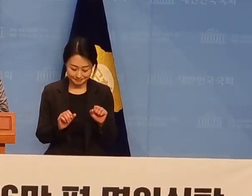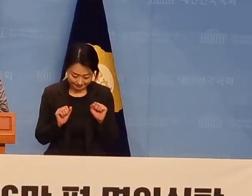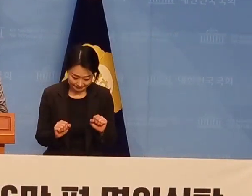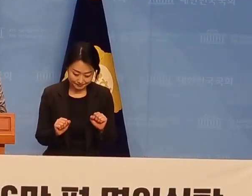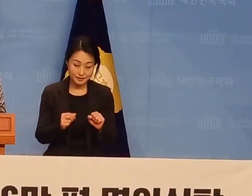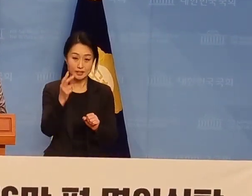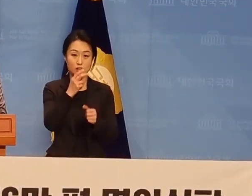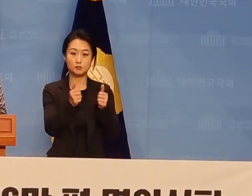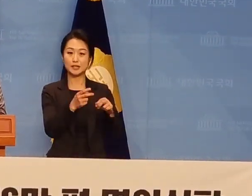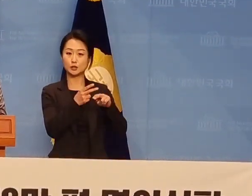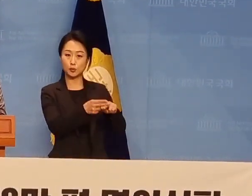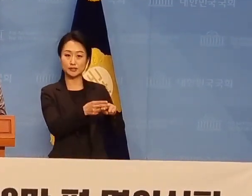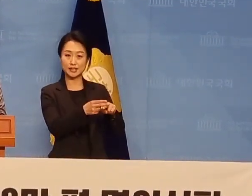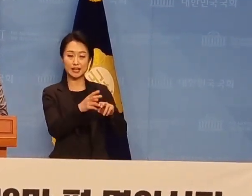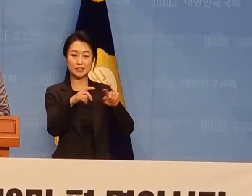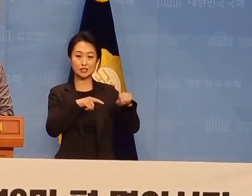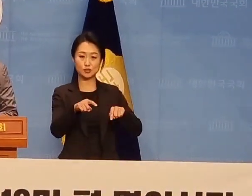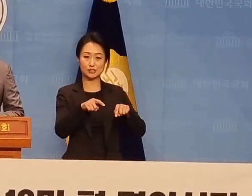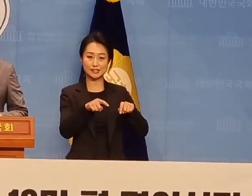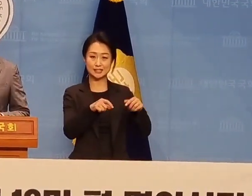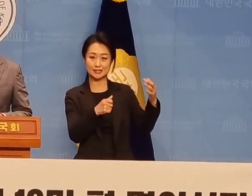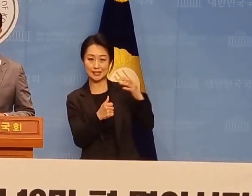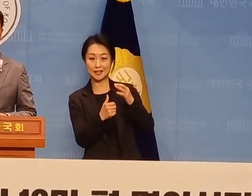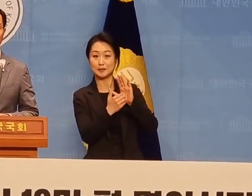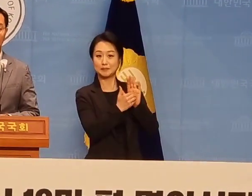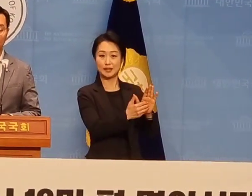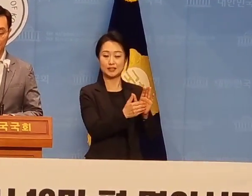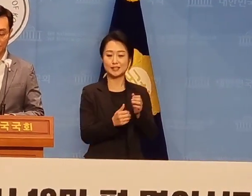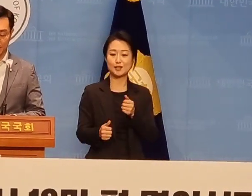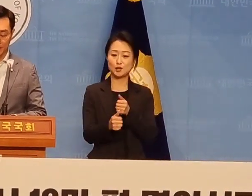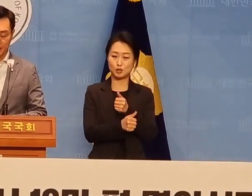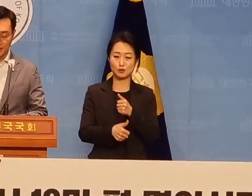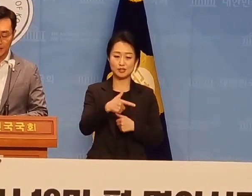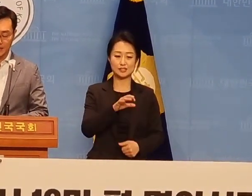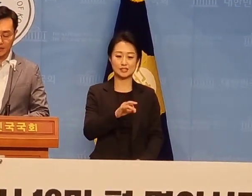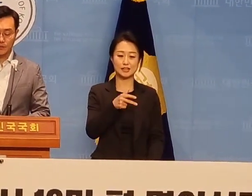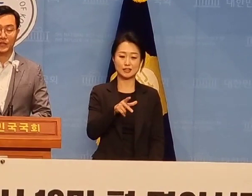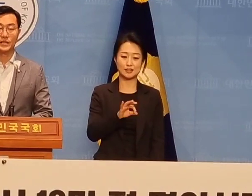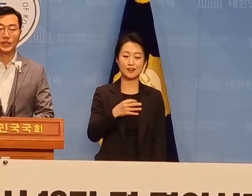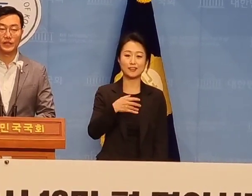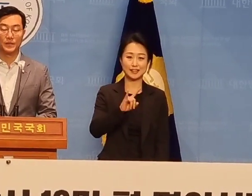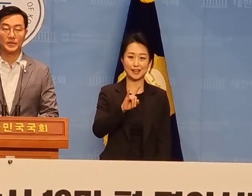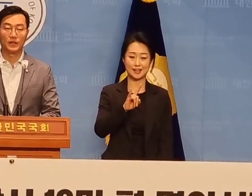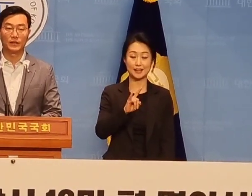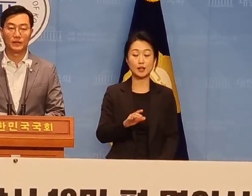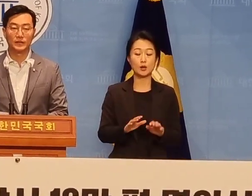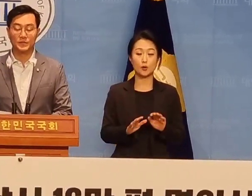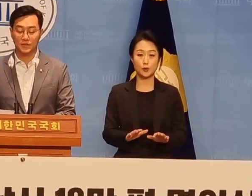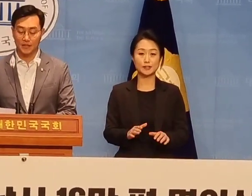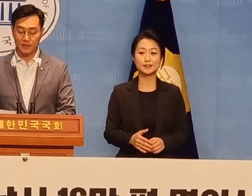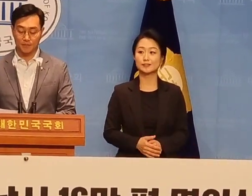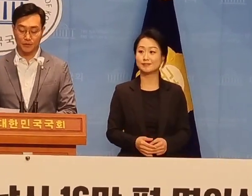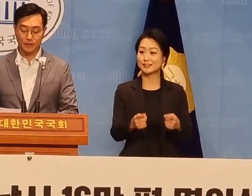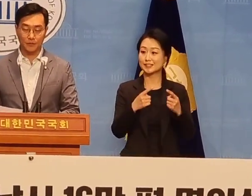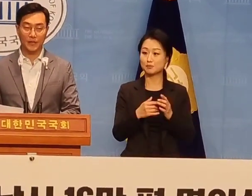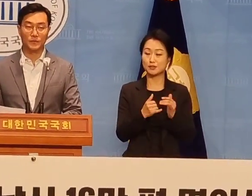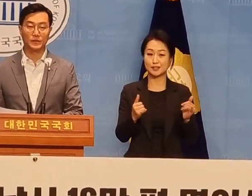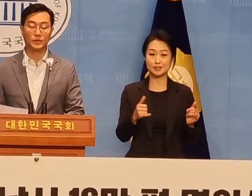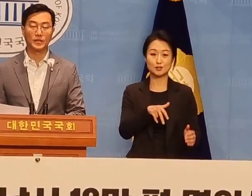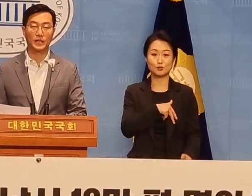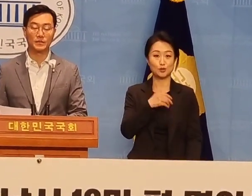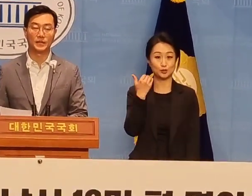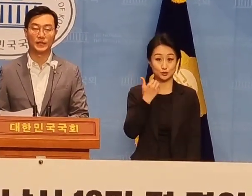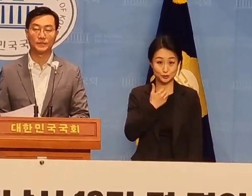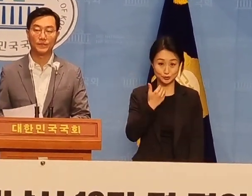안녕하십니까. 검찰 독재 정치 탄압 대책위원회 위원장 정영태 최고위원입니다. 오늘 기자회견에 앞서 참석한 친구들